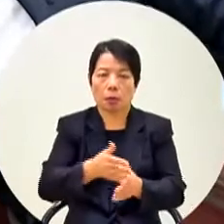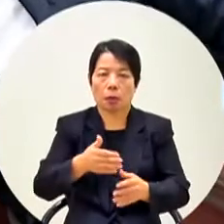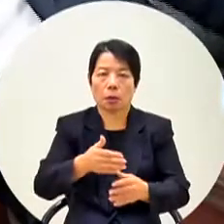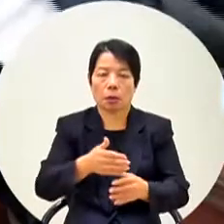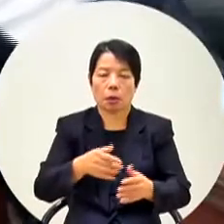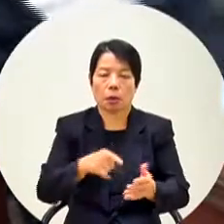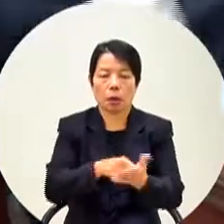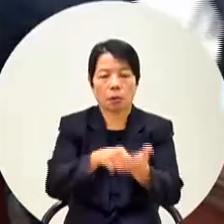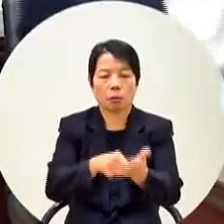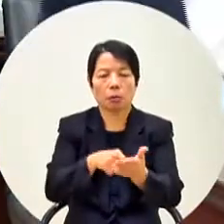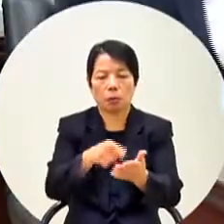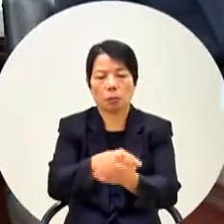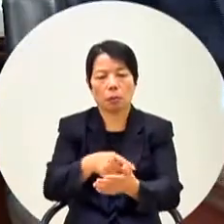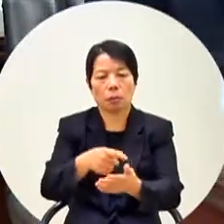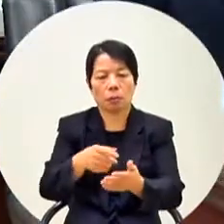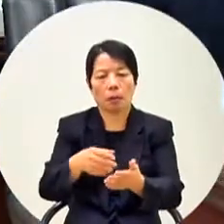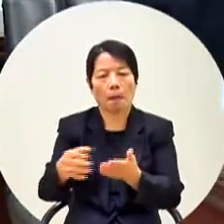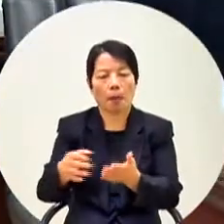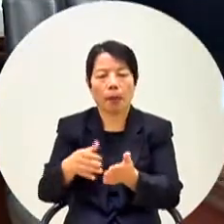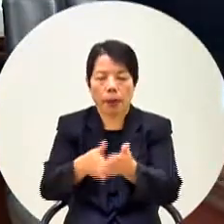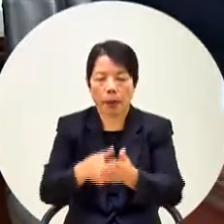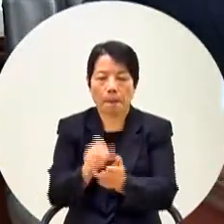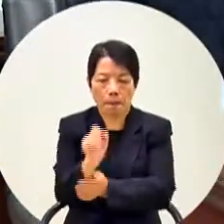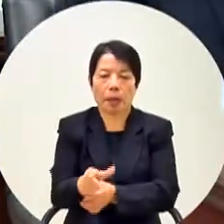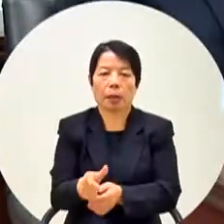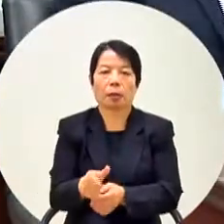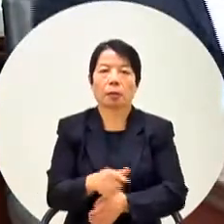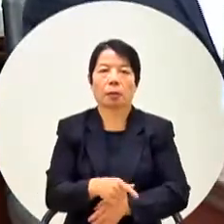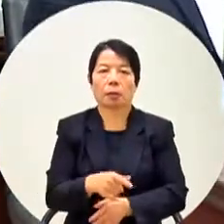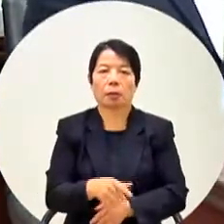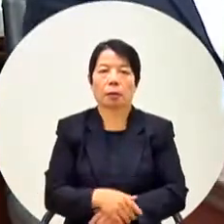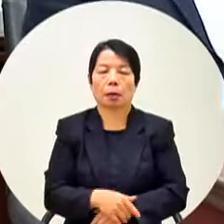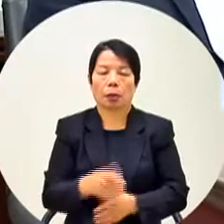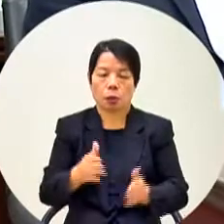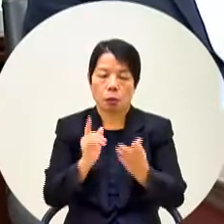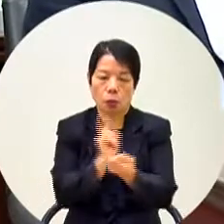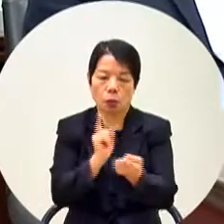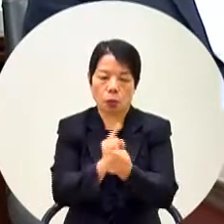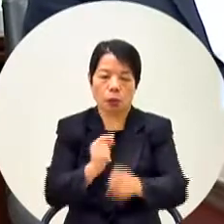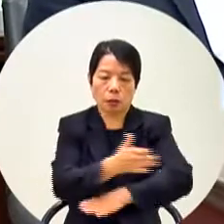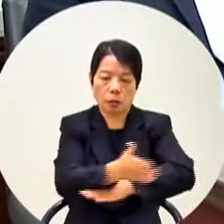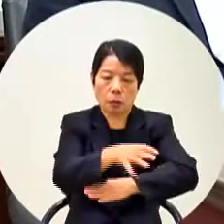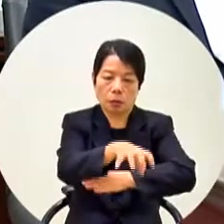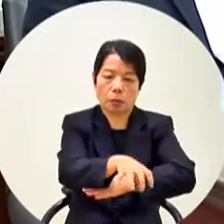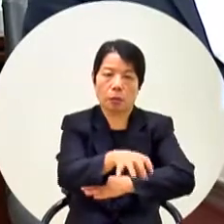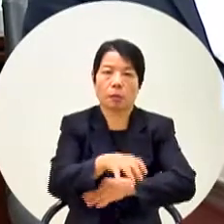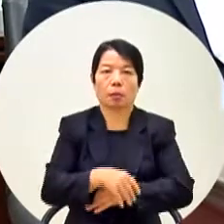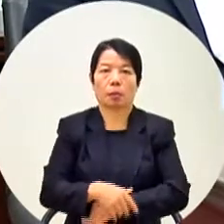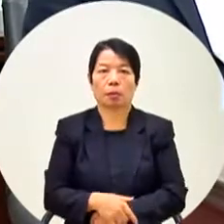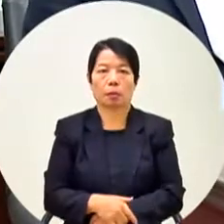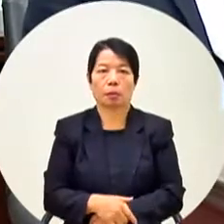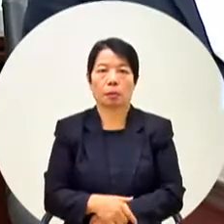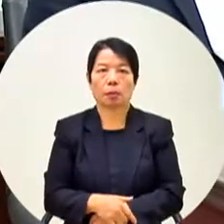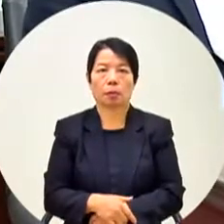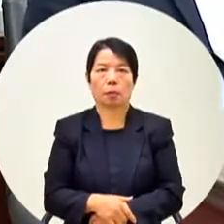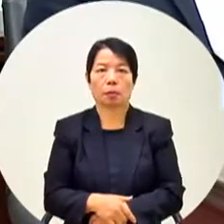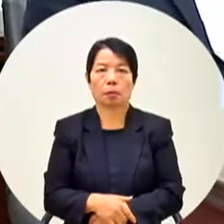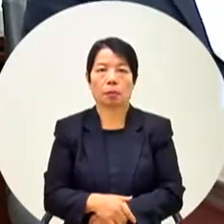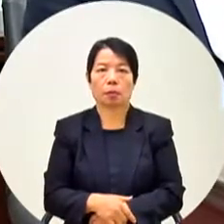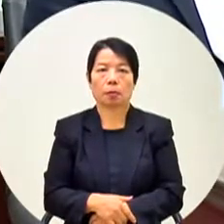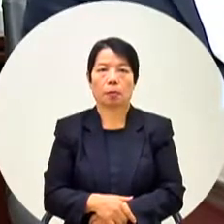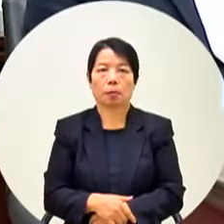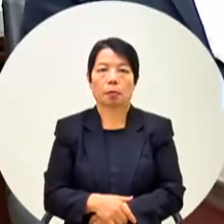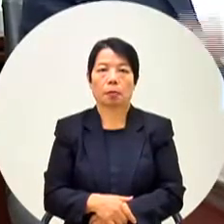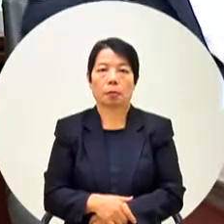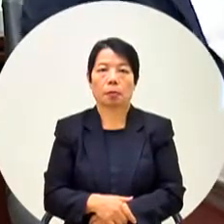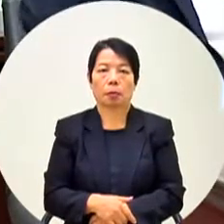你买，吼，咱竟然伫庄卡所在哦，吼，迄